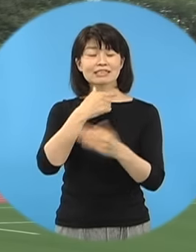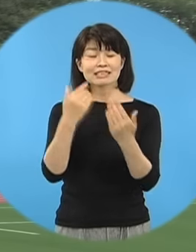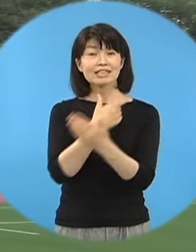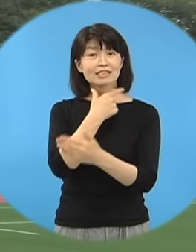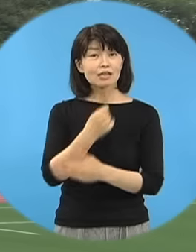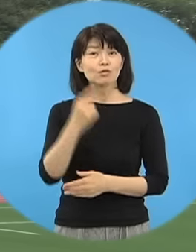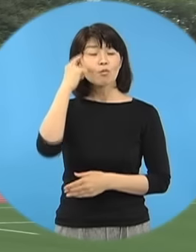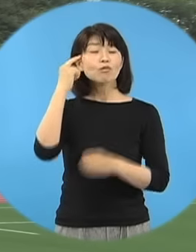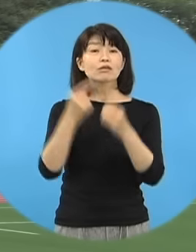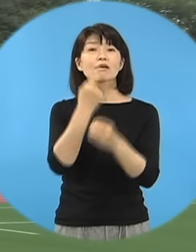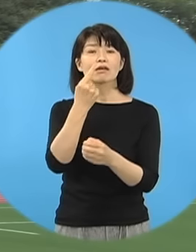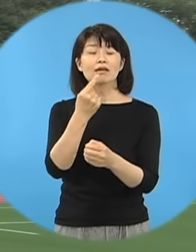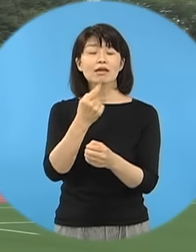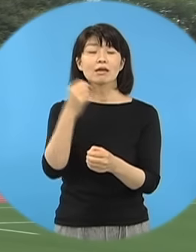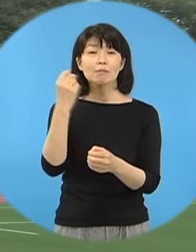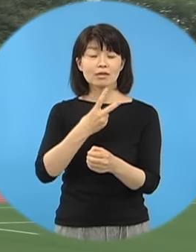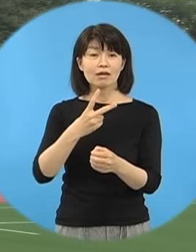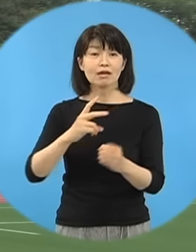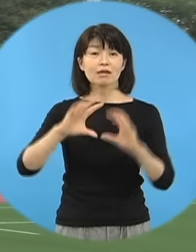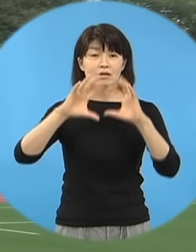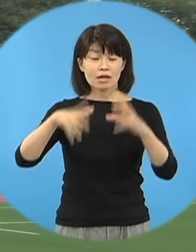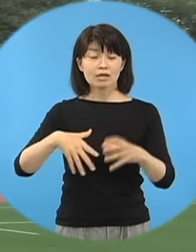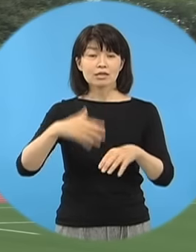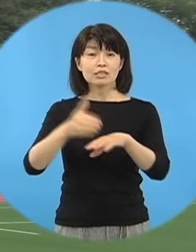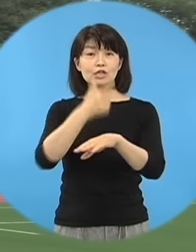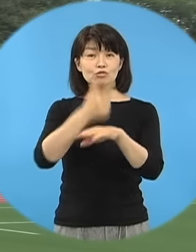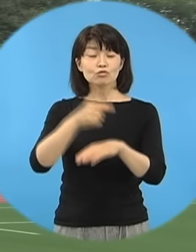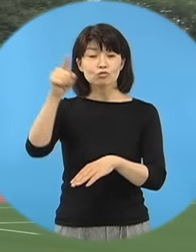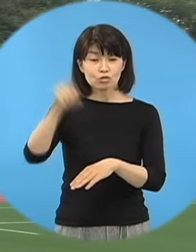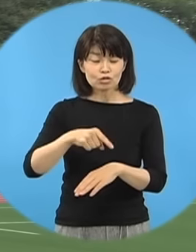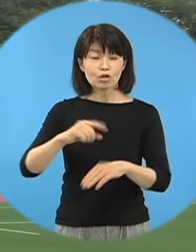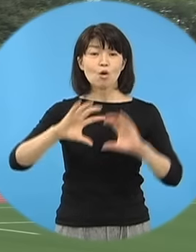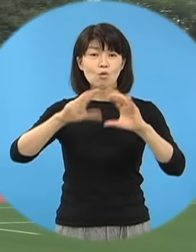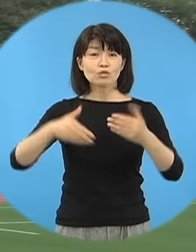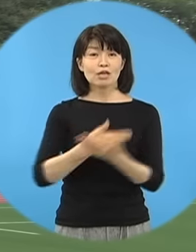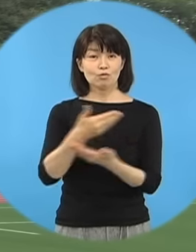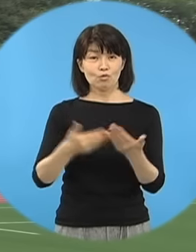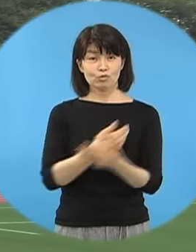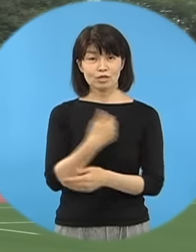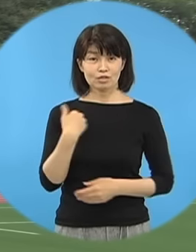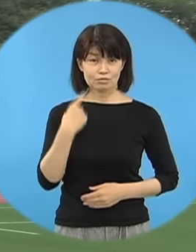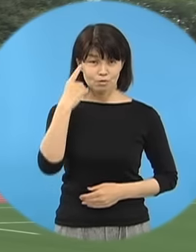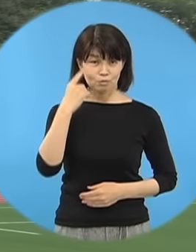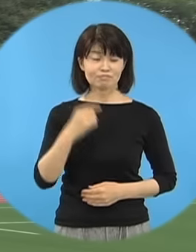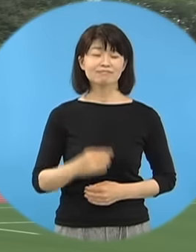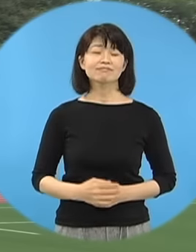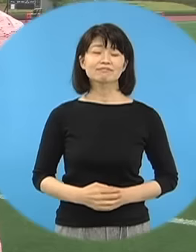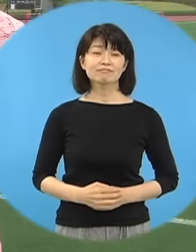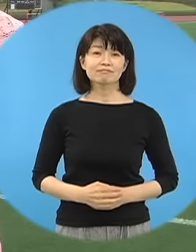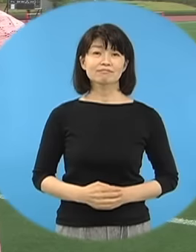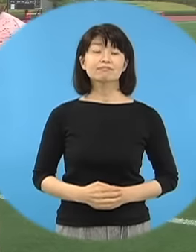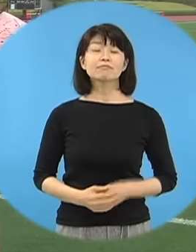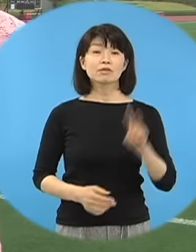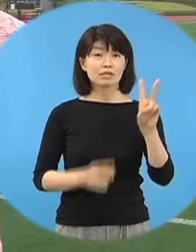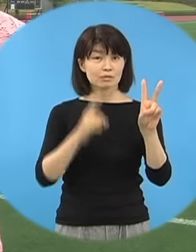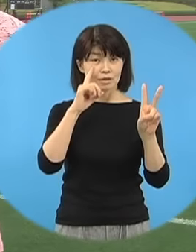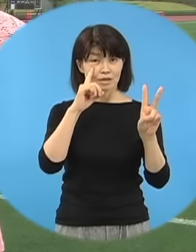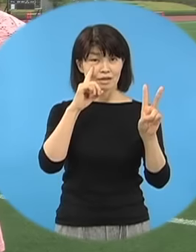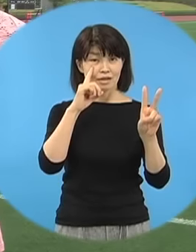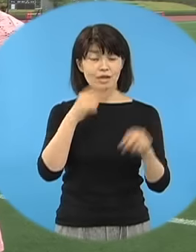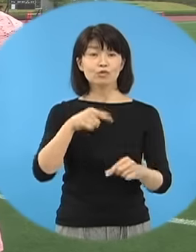なったり海外の一流手との交を通じてのきっかけにしたいと思っています2つ目